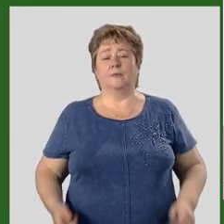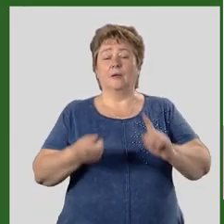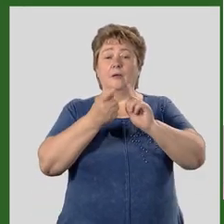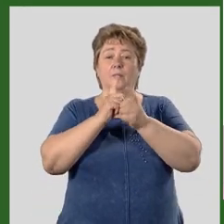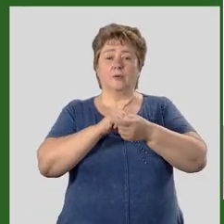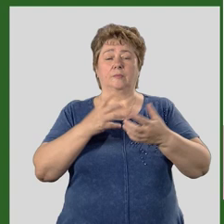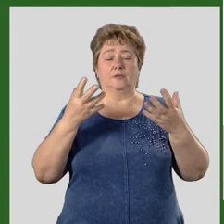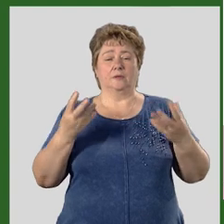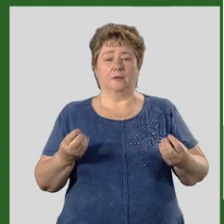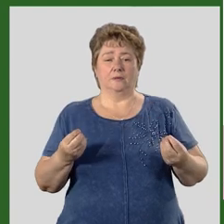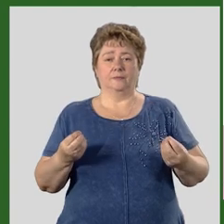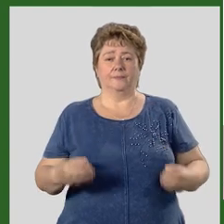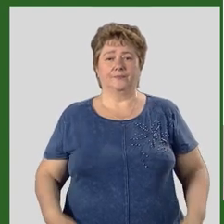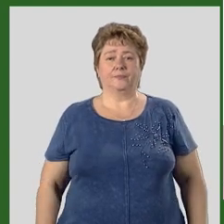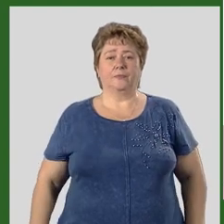перемены дат.